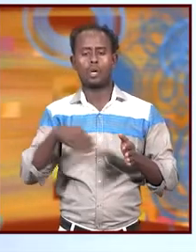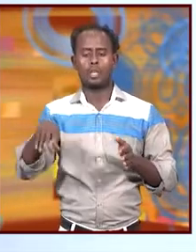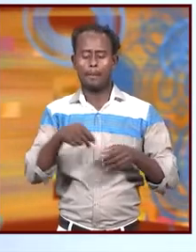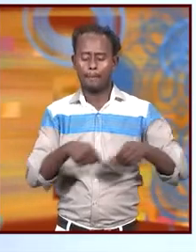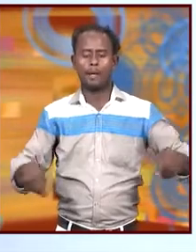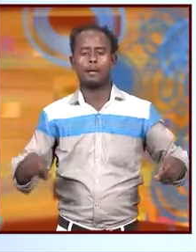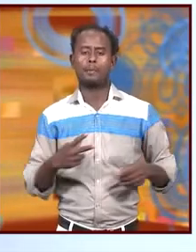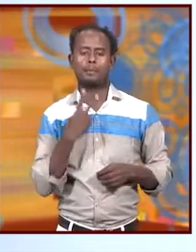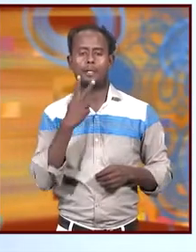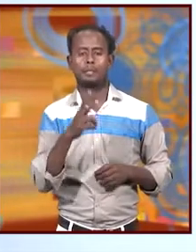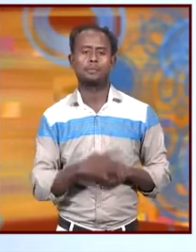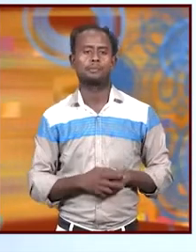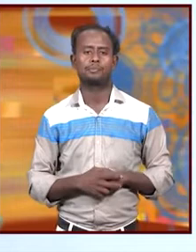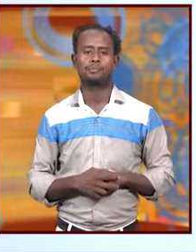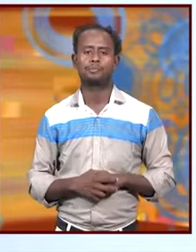பரப்பளவு காண்க.